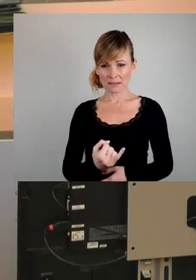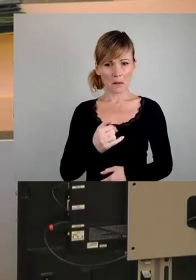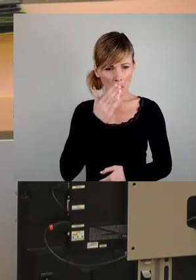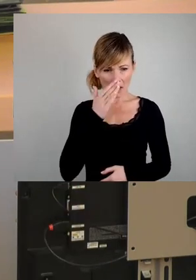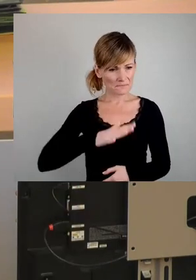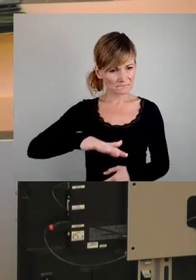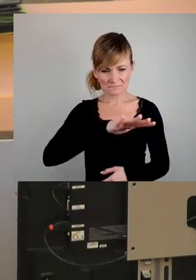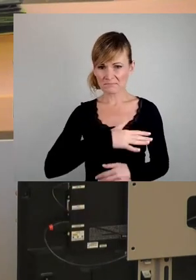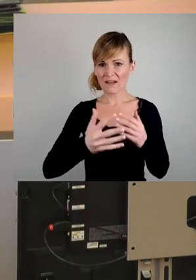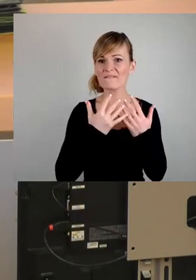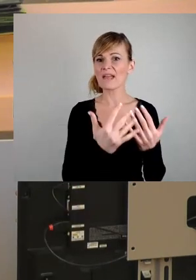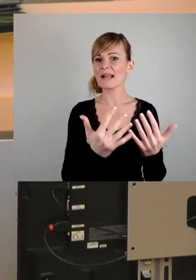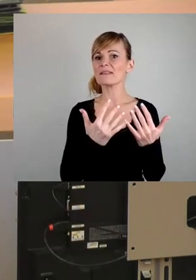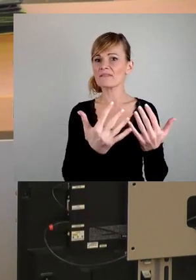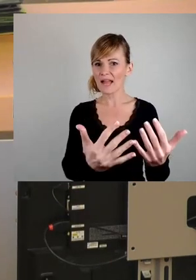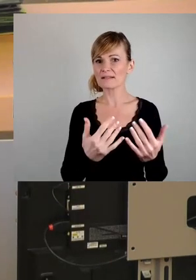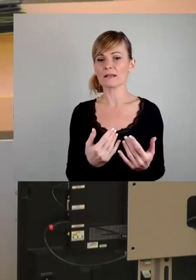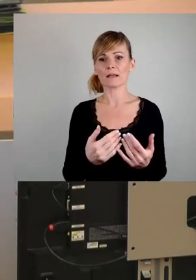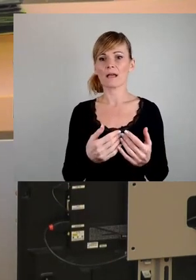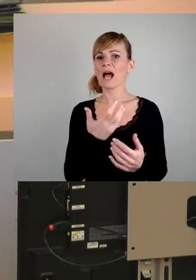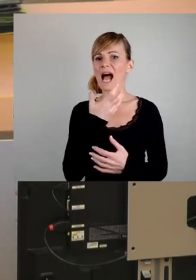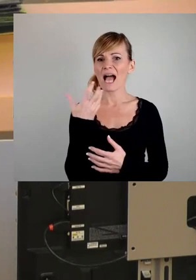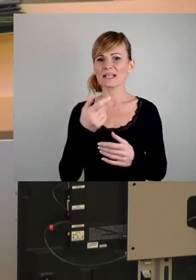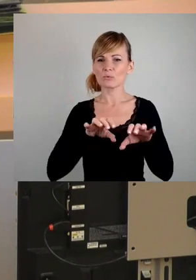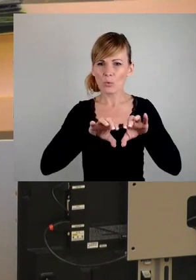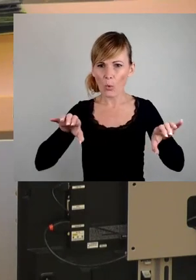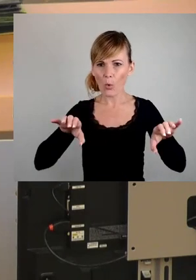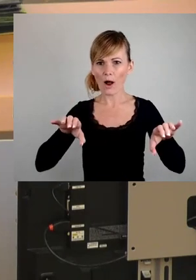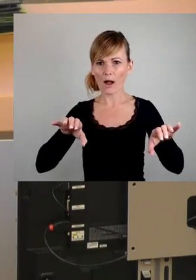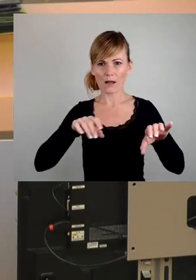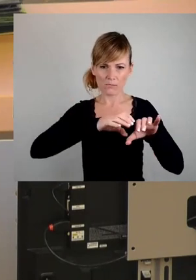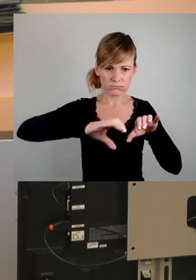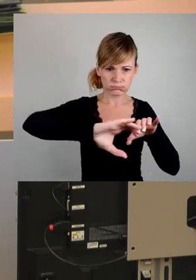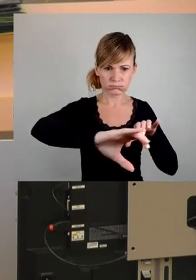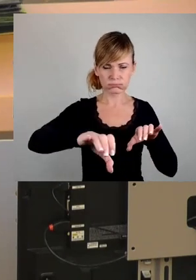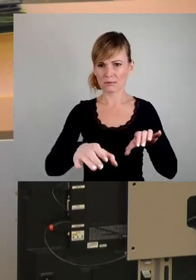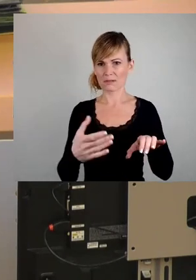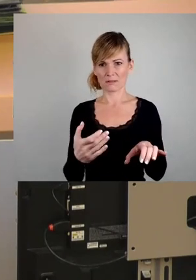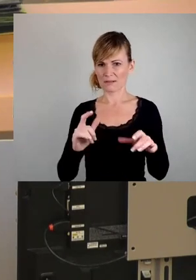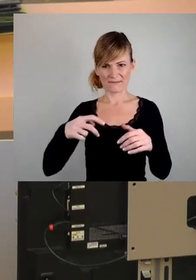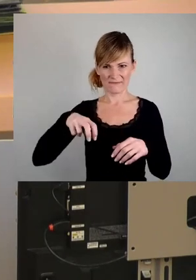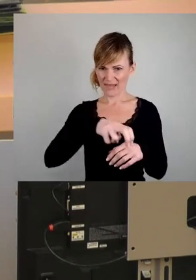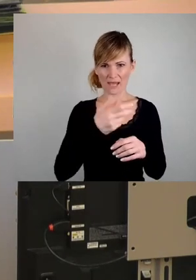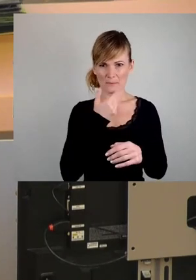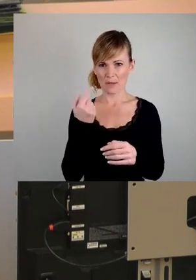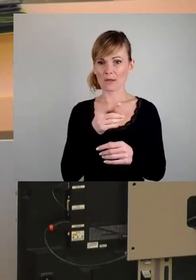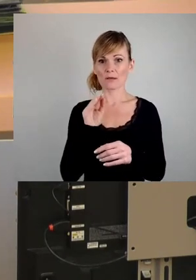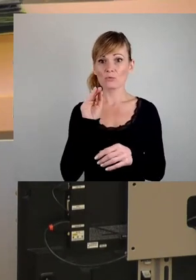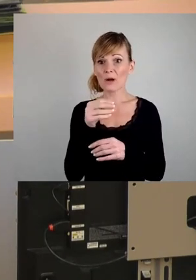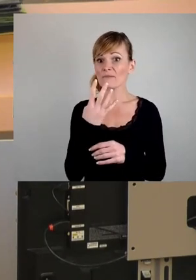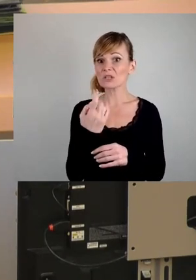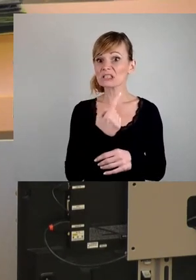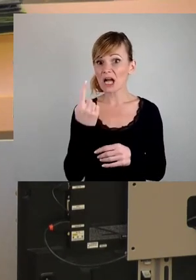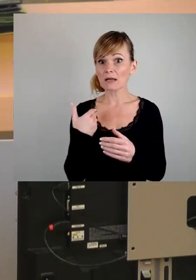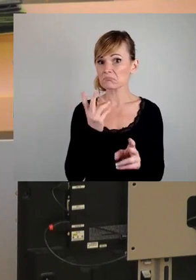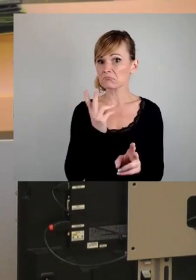das Feld verlaufen, keine Wegebeziehung, also das ist eine Entwicklung, die jetzt seit 40 Jahren oder länger als 40 Jahre da ist und jetzt